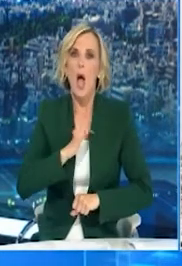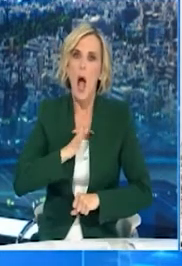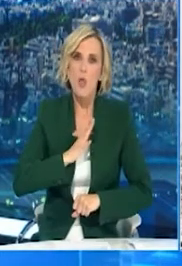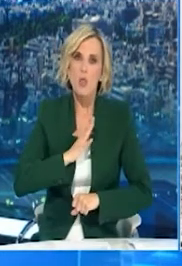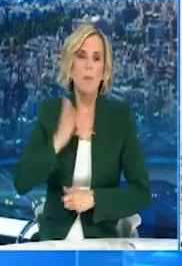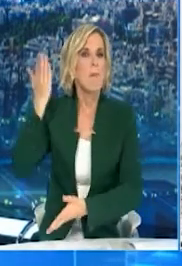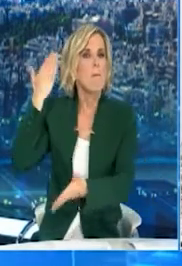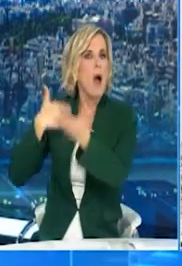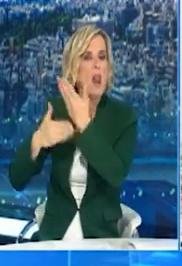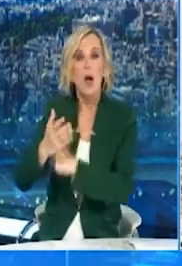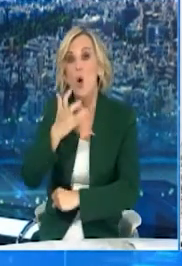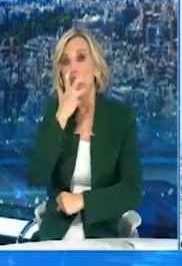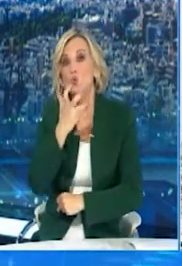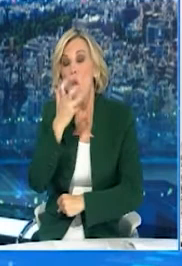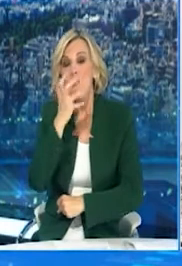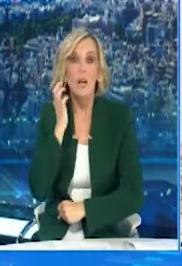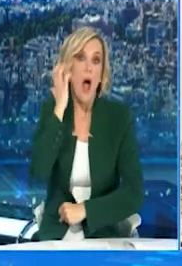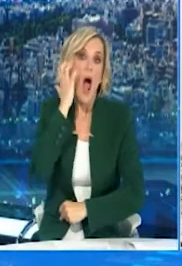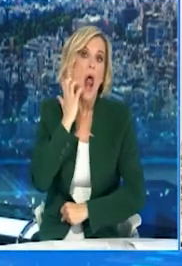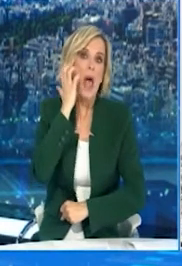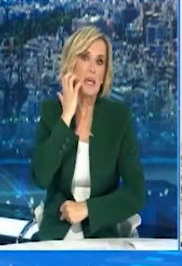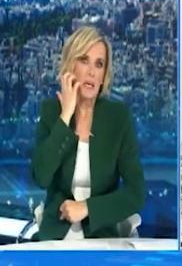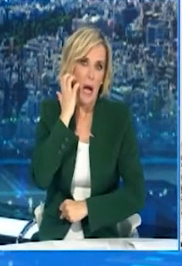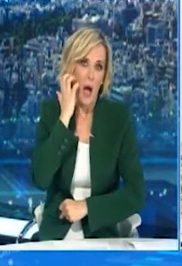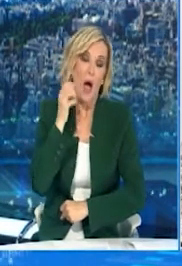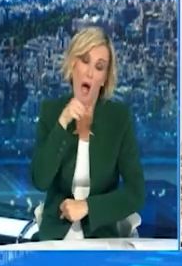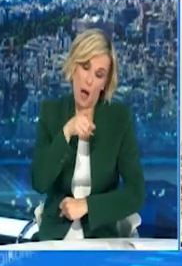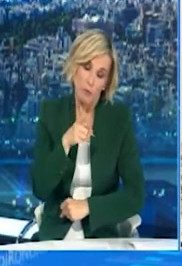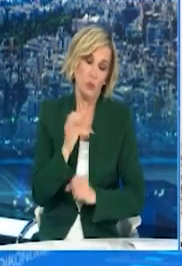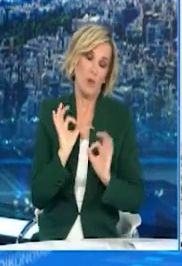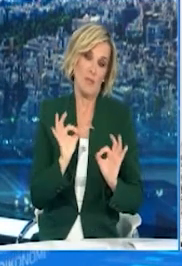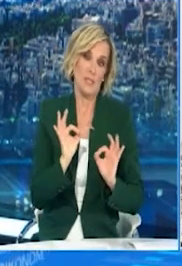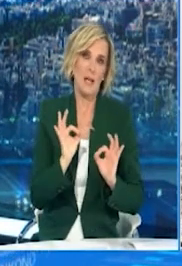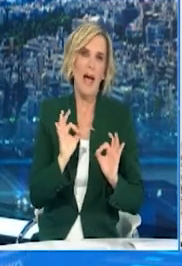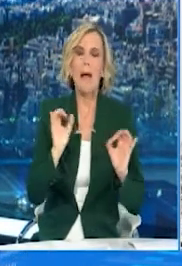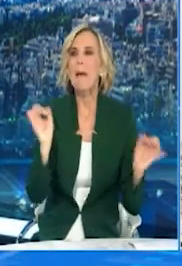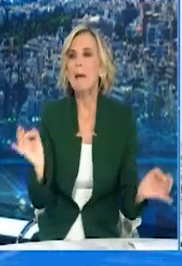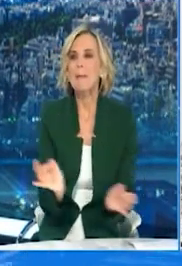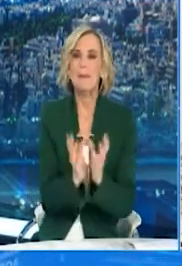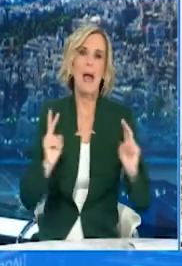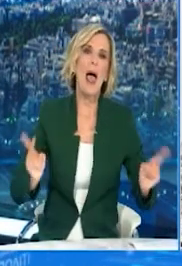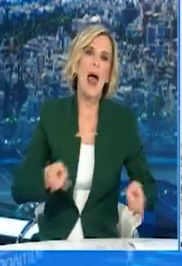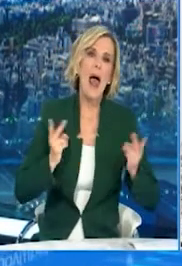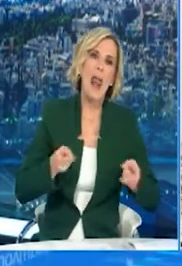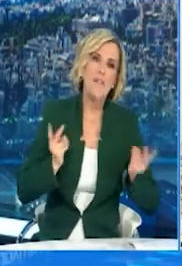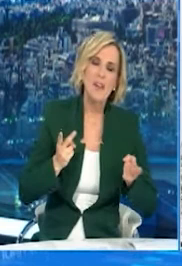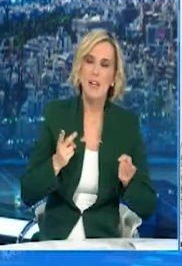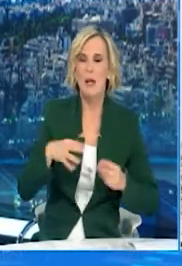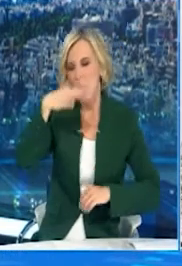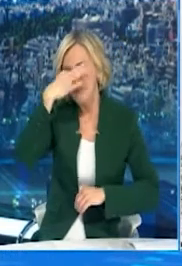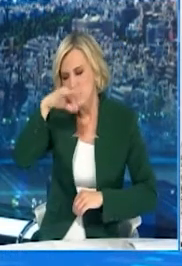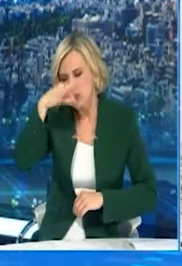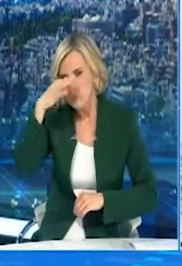αντιμετώπιση σε νοσοκομείο. Οι κοινές αλλεργίες που ξέρουμε όλοι και που είναι άνοιξη και θα τη ζήσουμε και